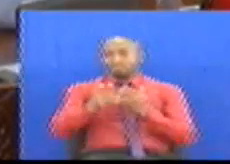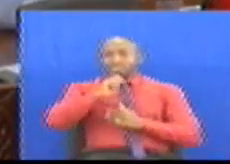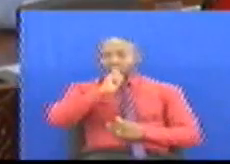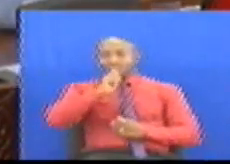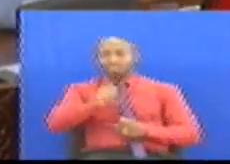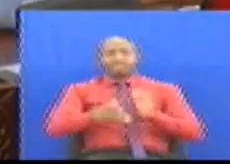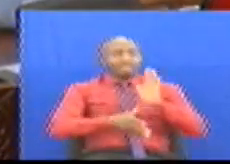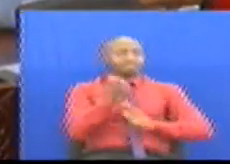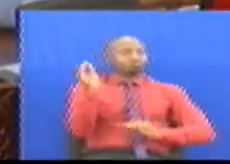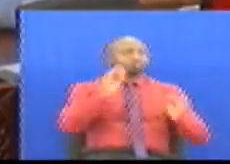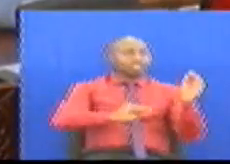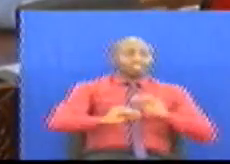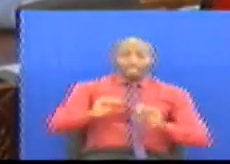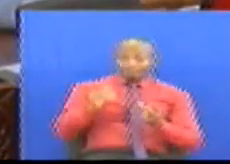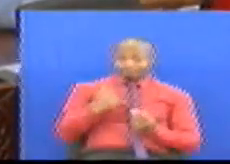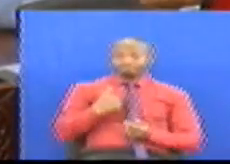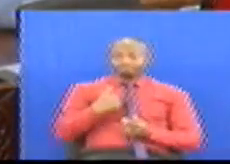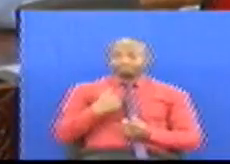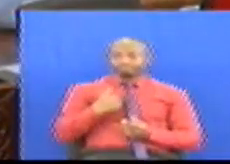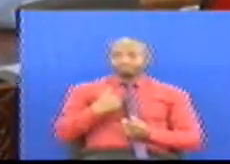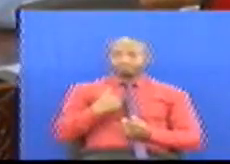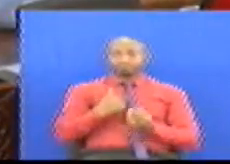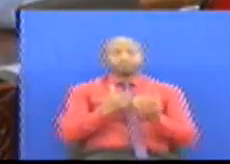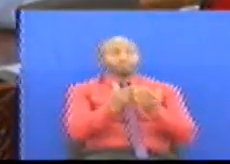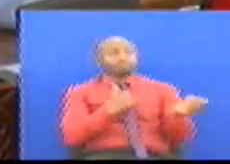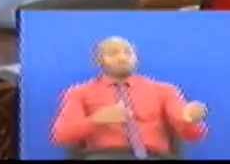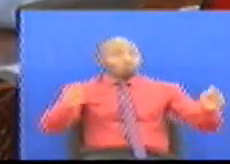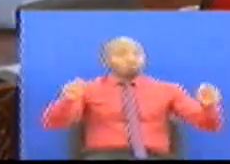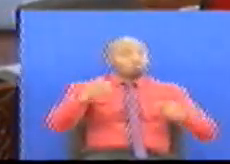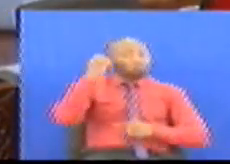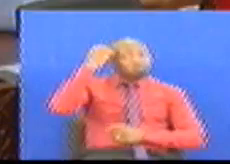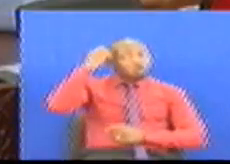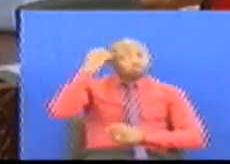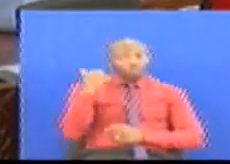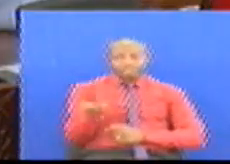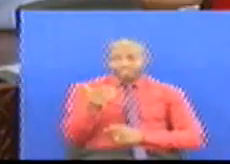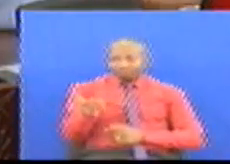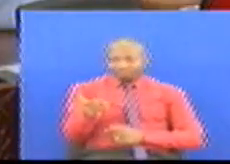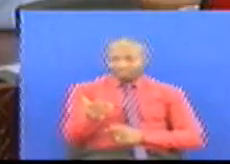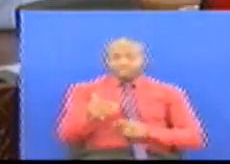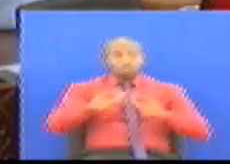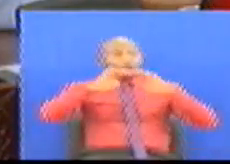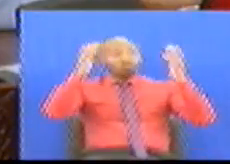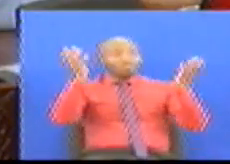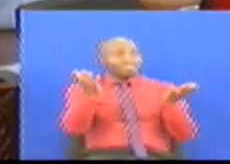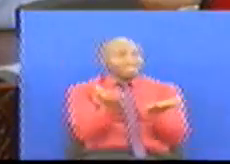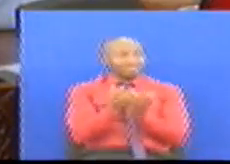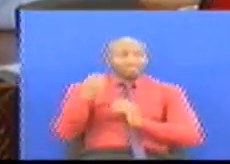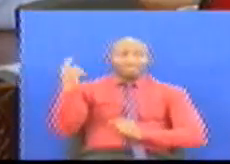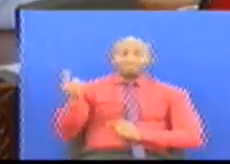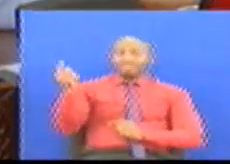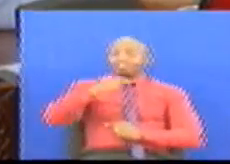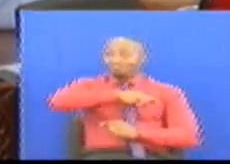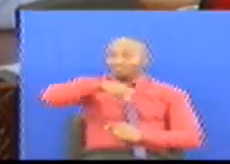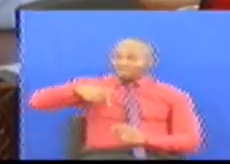nikianza kuchangia mchango wangu kufuatia ugonjwa unaolikabili dunia na taifa letu la